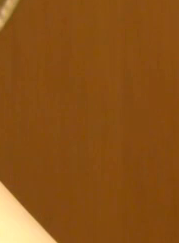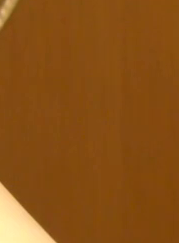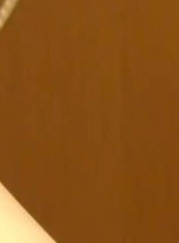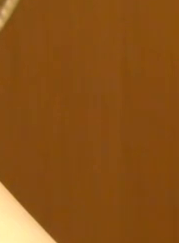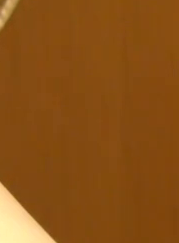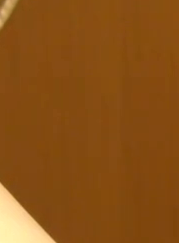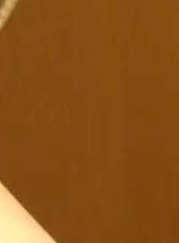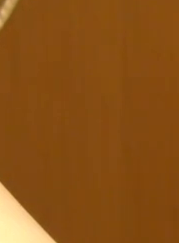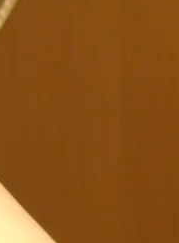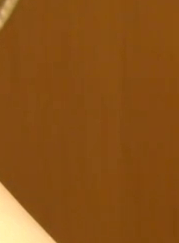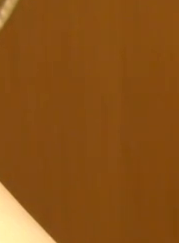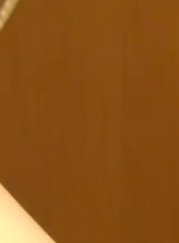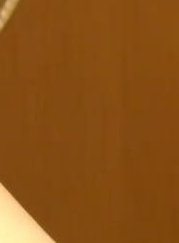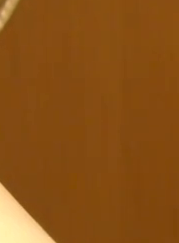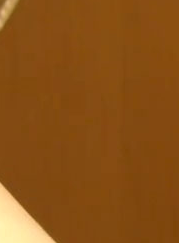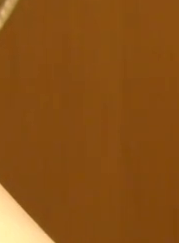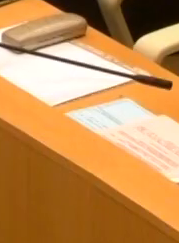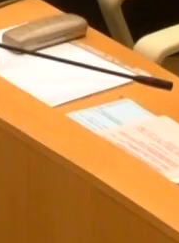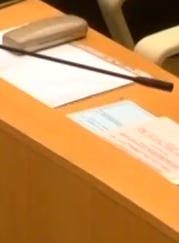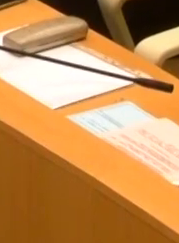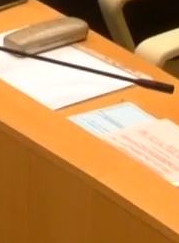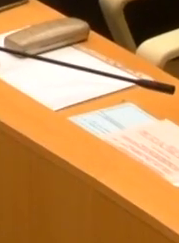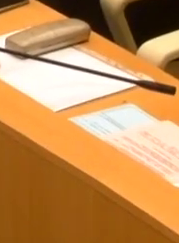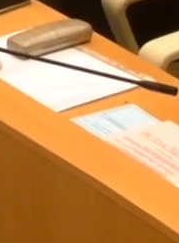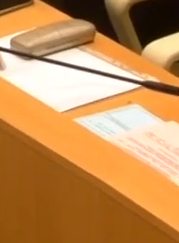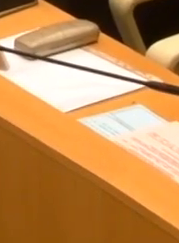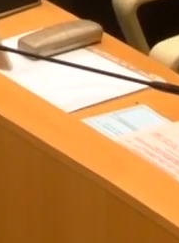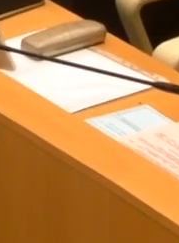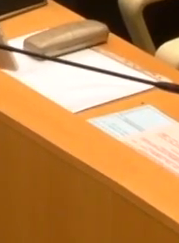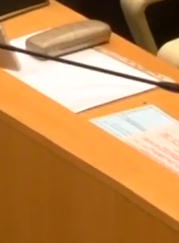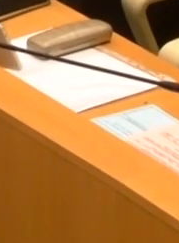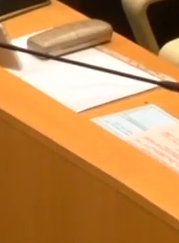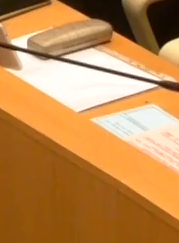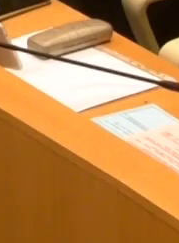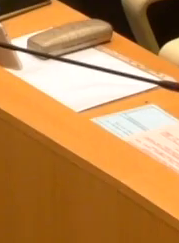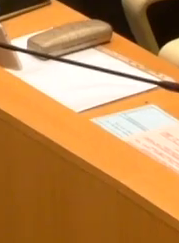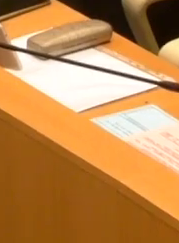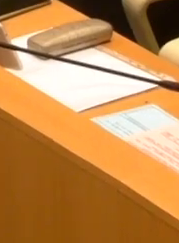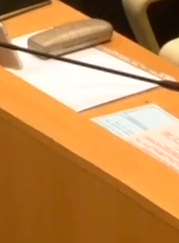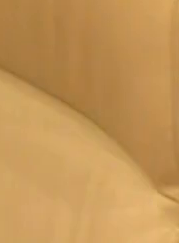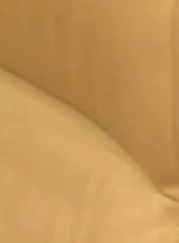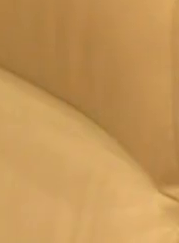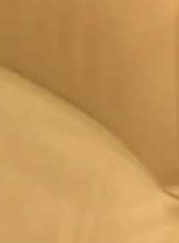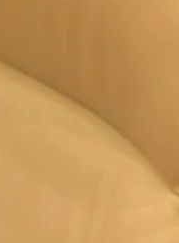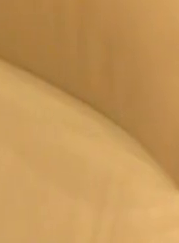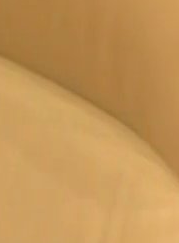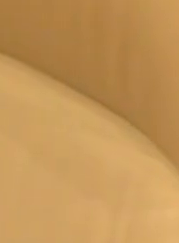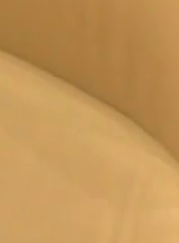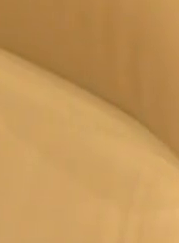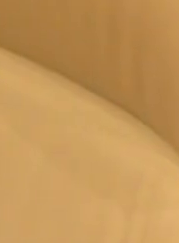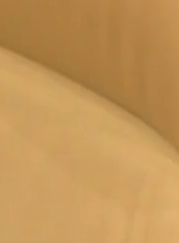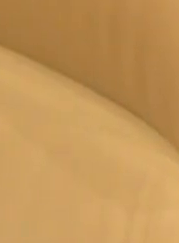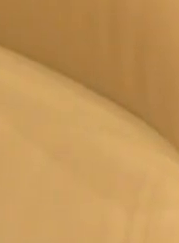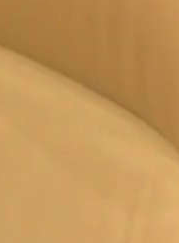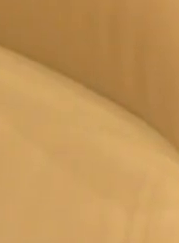rigi, sahal hodam solis institutis kadarcena. Muahirka, sa parlamento opoziției Europa, Nino Lumjari, scăzut eu li sacmi